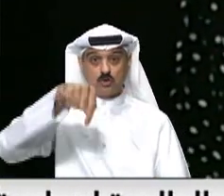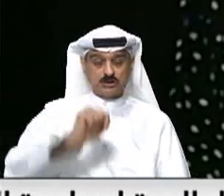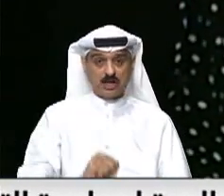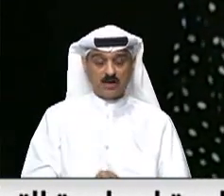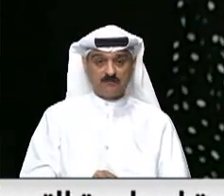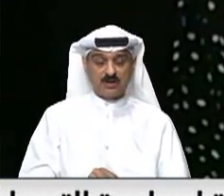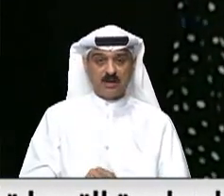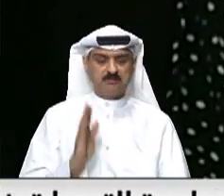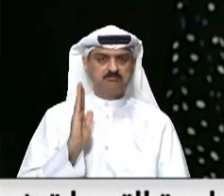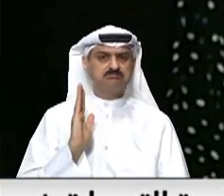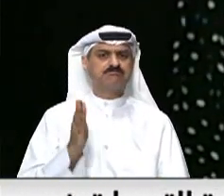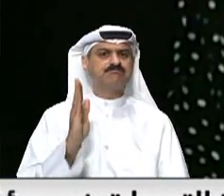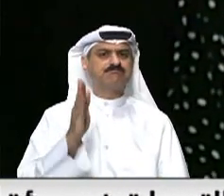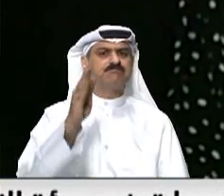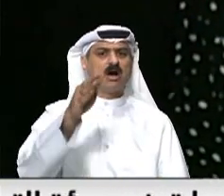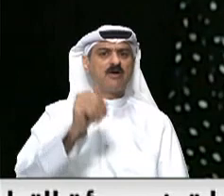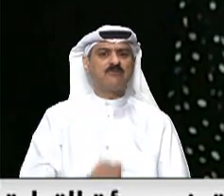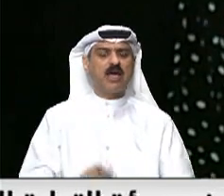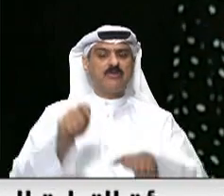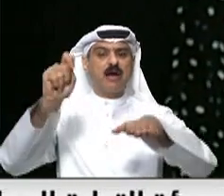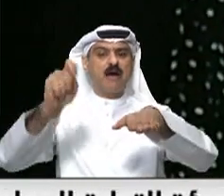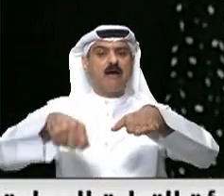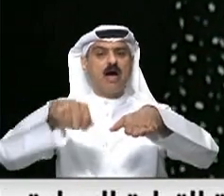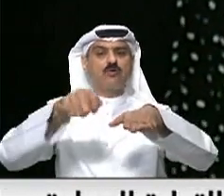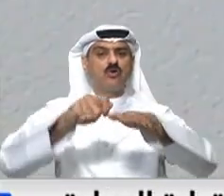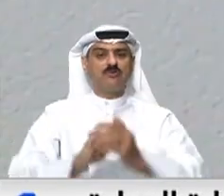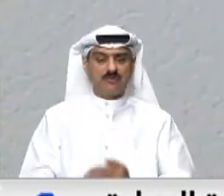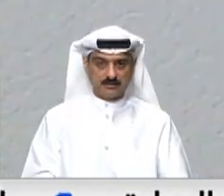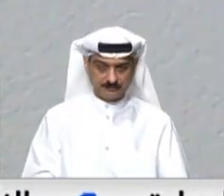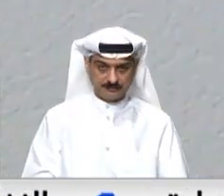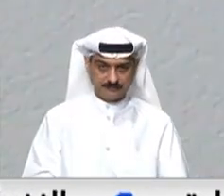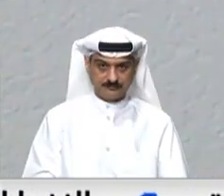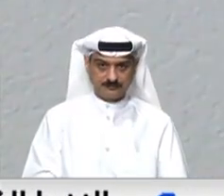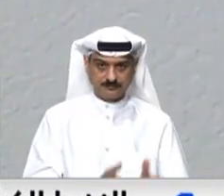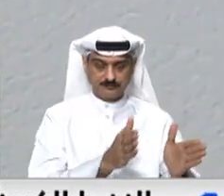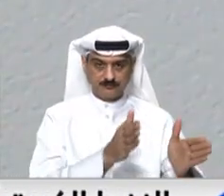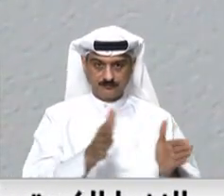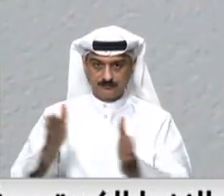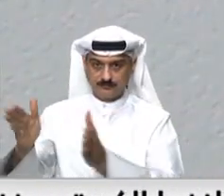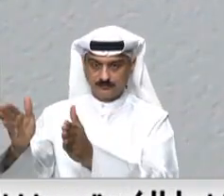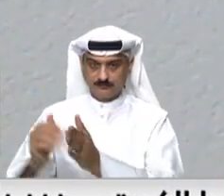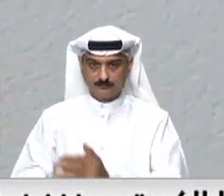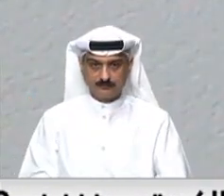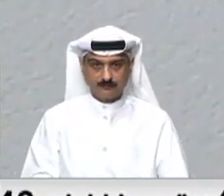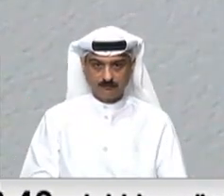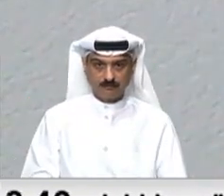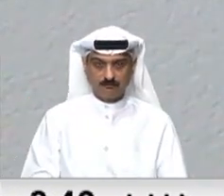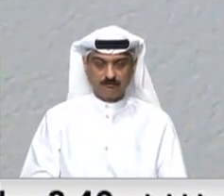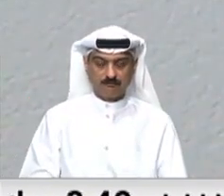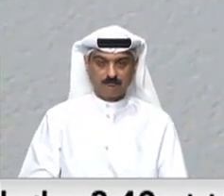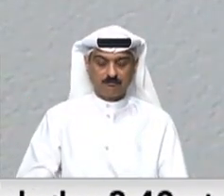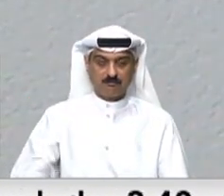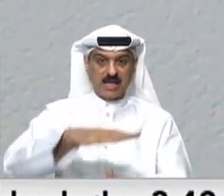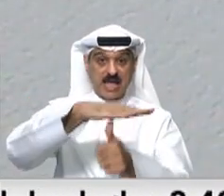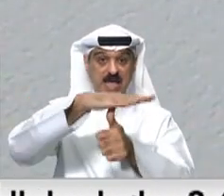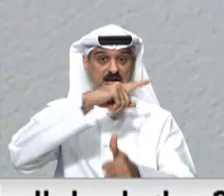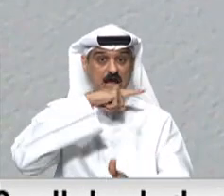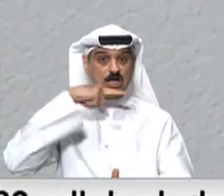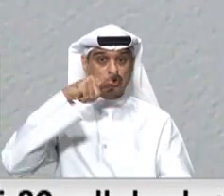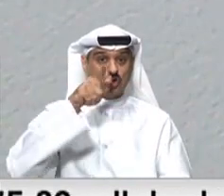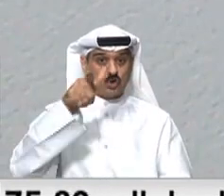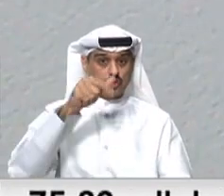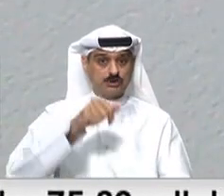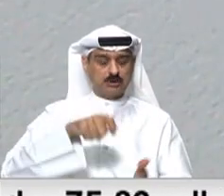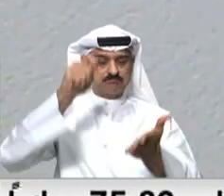فارونج، بالإضافة إلى قوات ما تسمى أخماتوف وهي تابعة حقيقة للرئيس الشيشاني رمضان قاديروف،